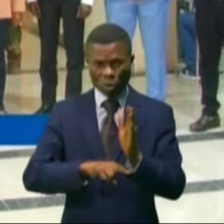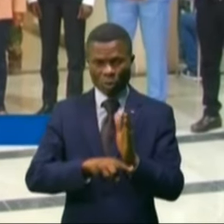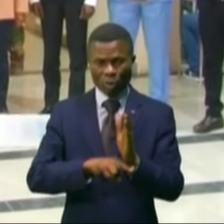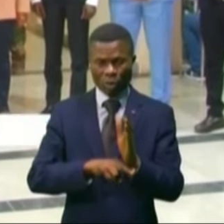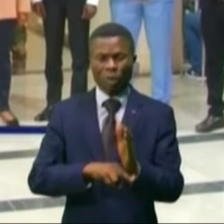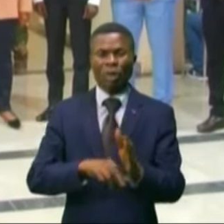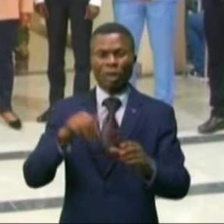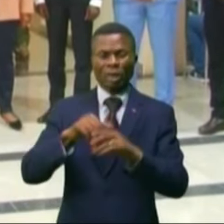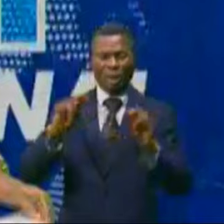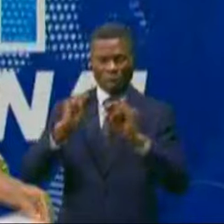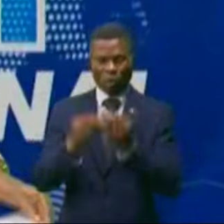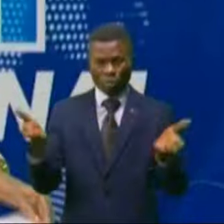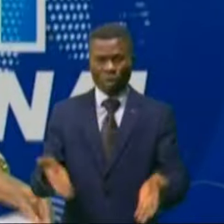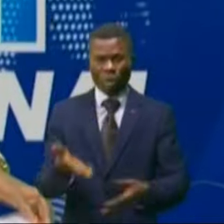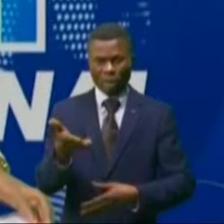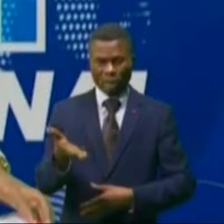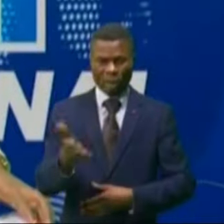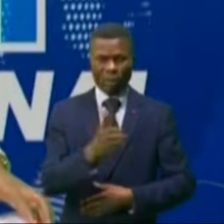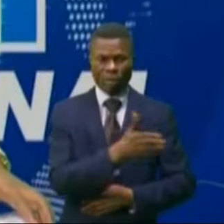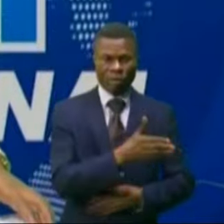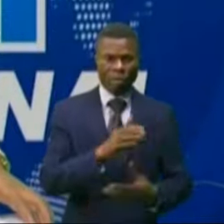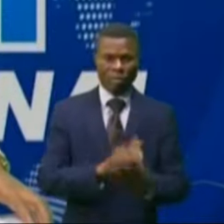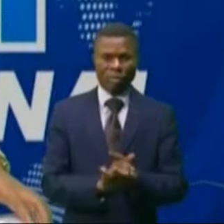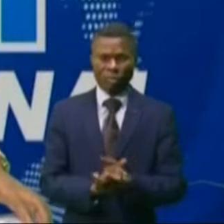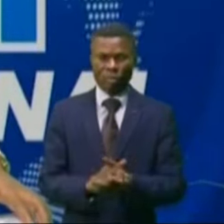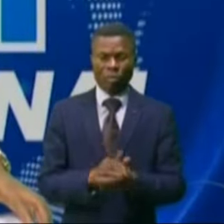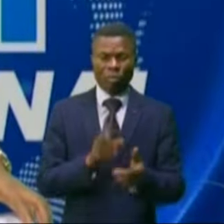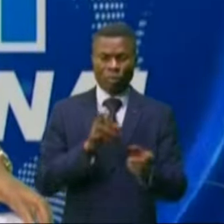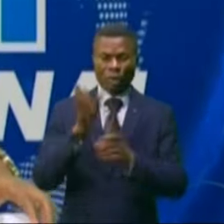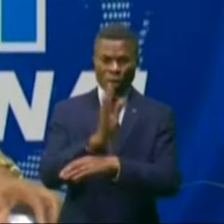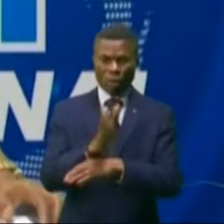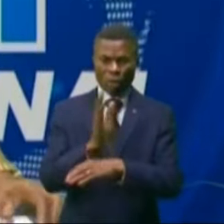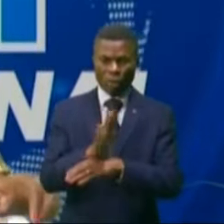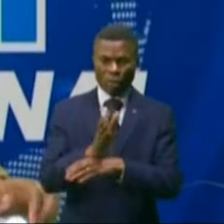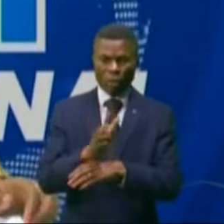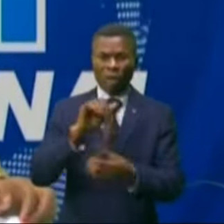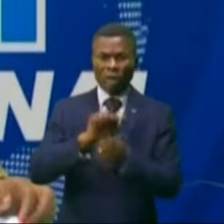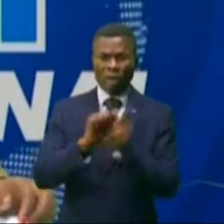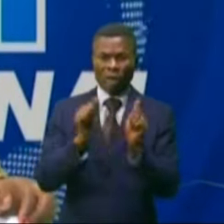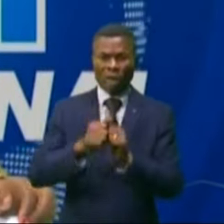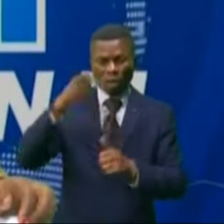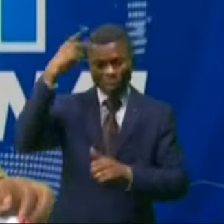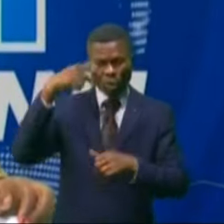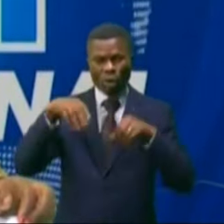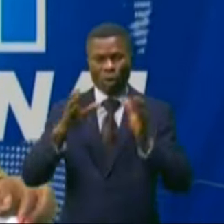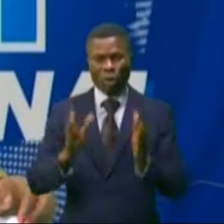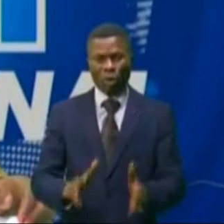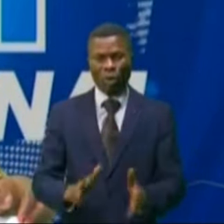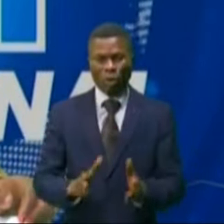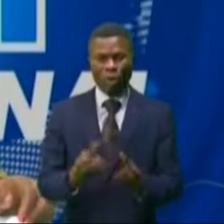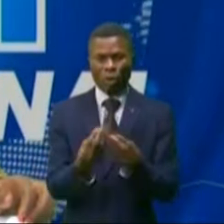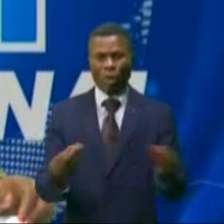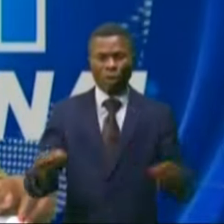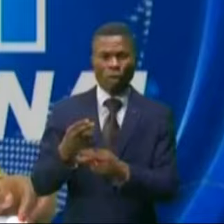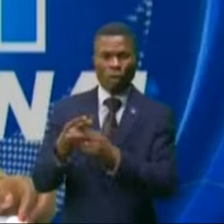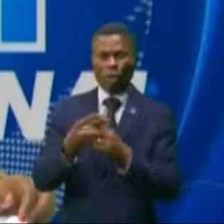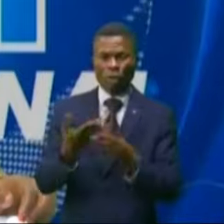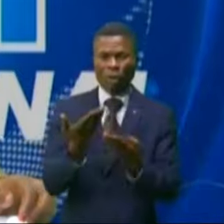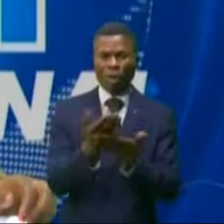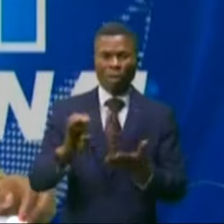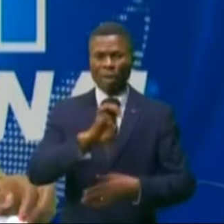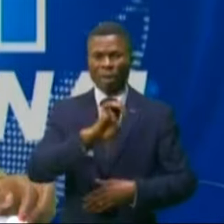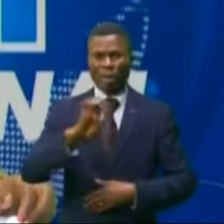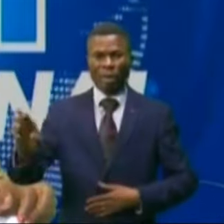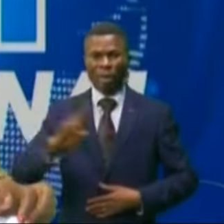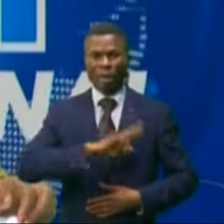cette commission. Les orientations dans la diplomatie congolaise pour des solutions sécuritaires dans l'est de la